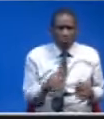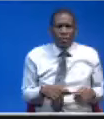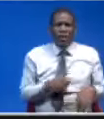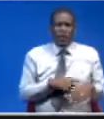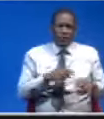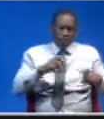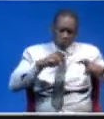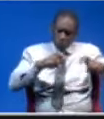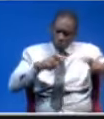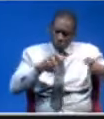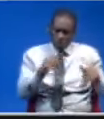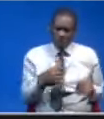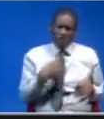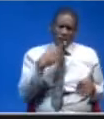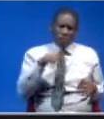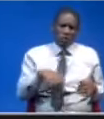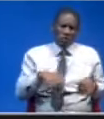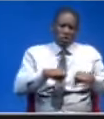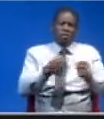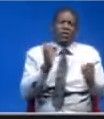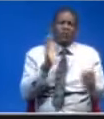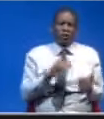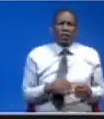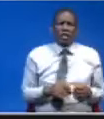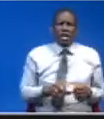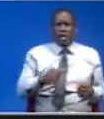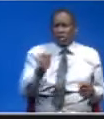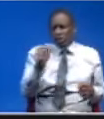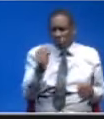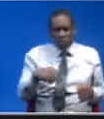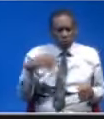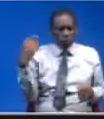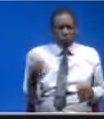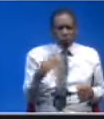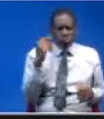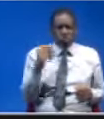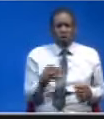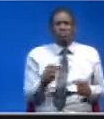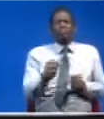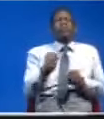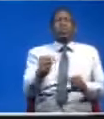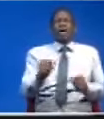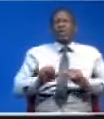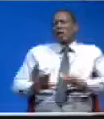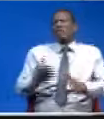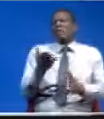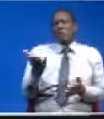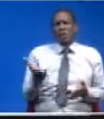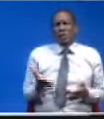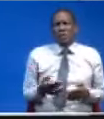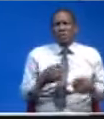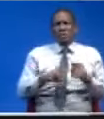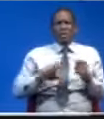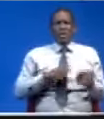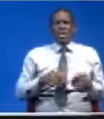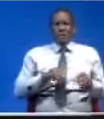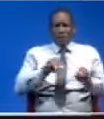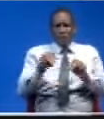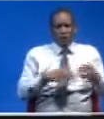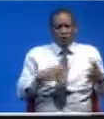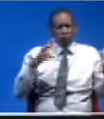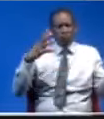kupimwa. Nikaambiwa imeachana. Kuna mzee alipigwa hapa yeye akazimia kabisa. Wakamwacha. Luckily, he managed to